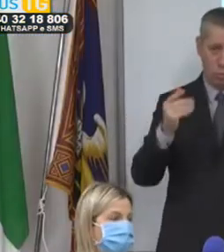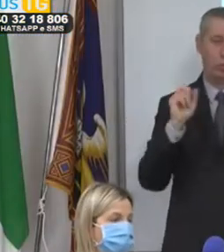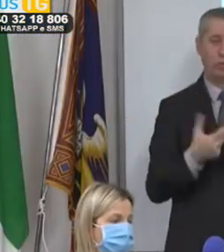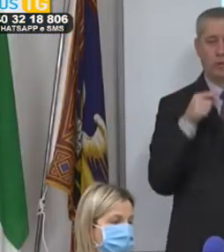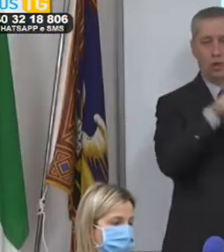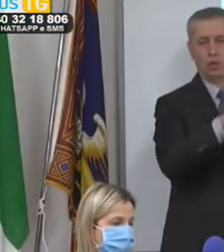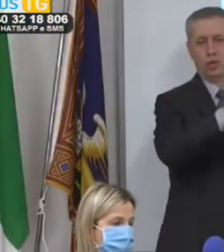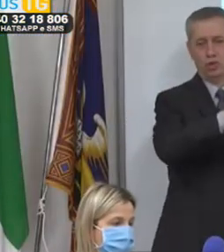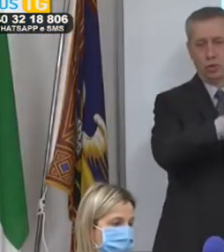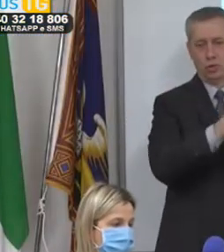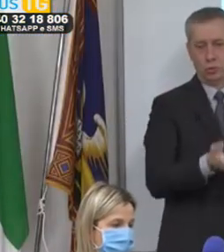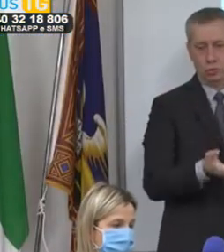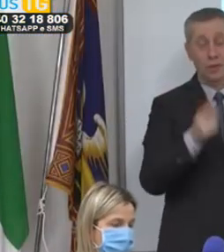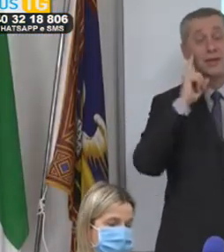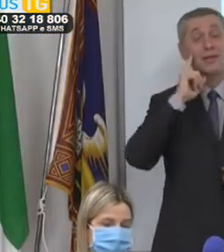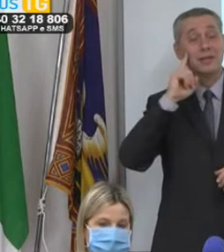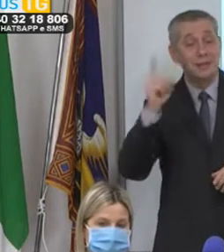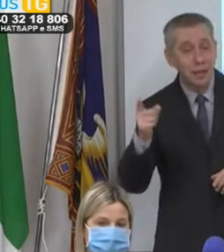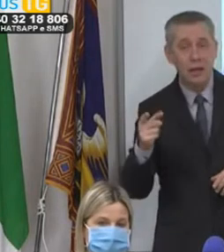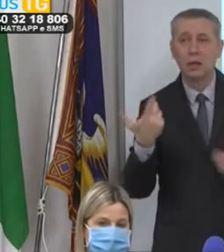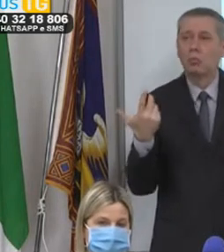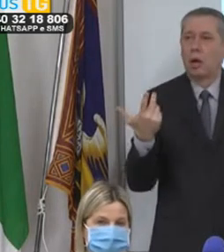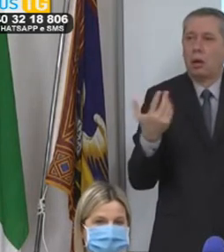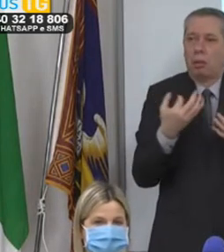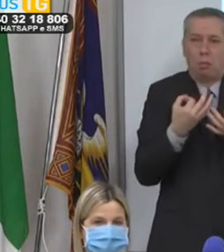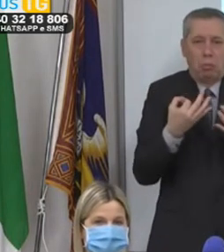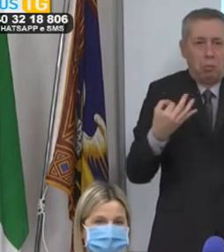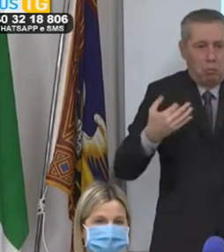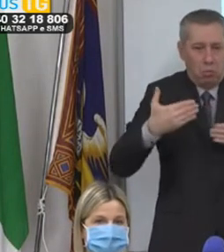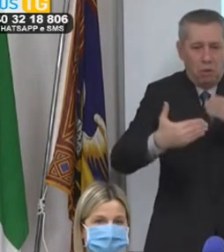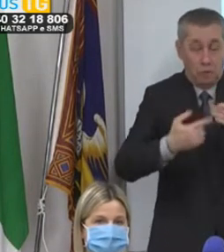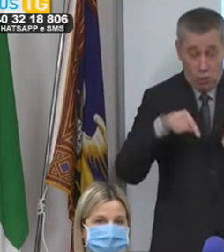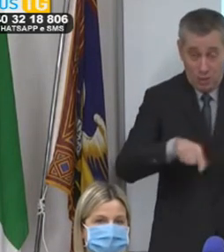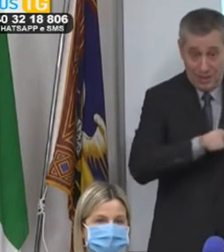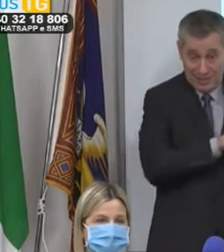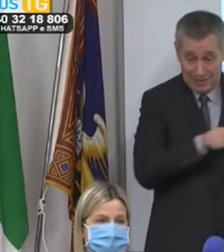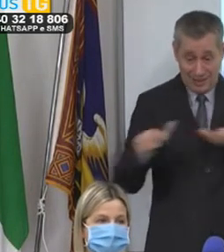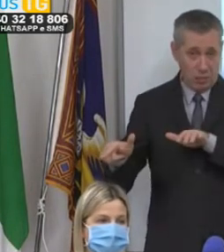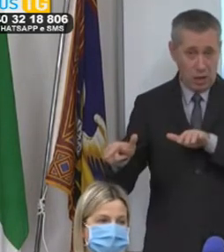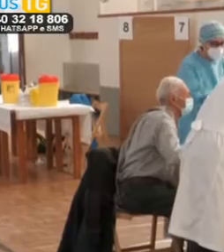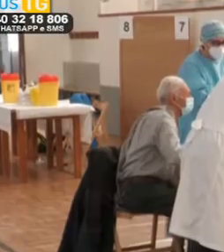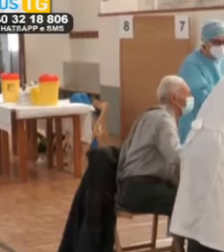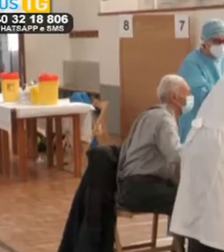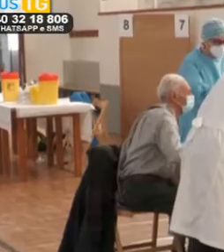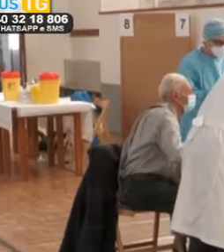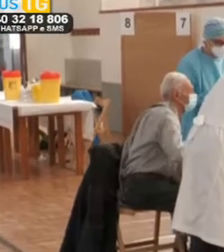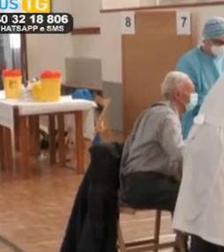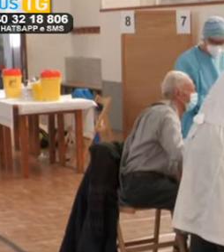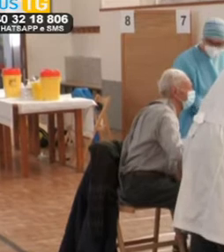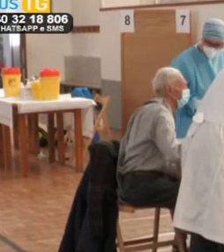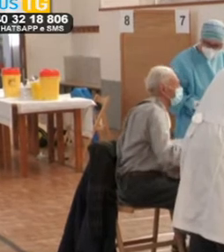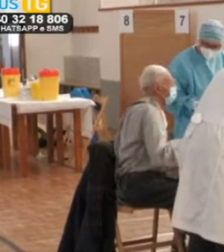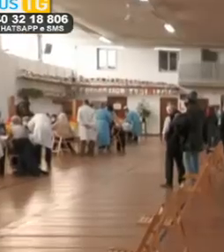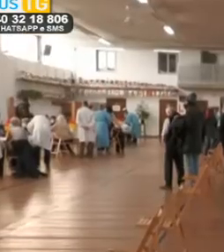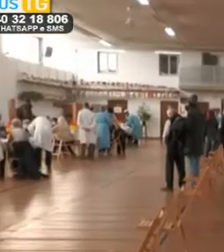Che se non ci sono forze contrarie della natura, noi questa settimana chiudiamo gli over 80. Il Veneto, pur nella